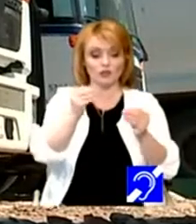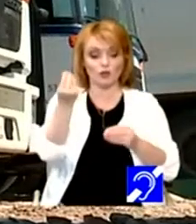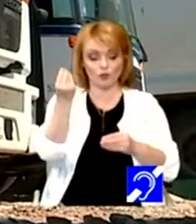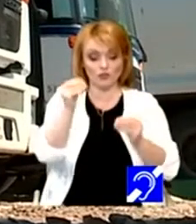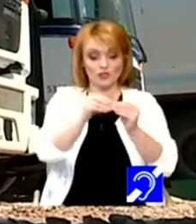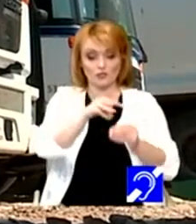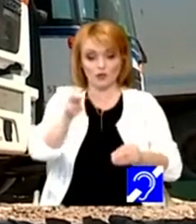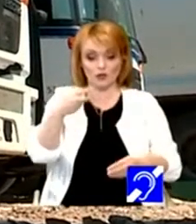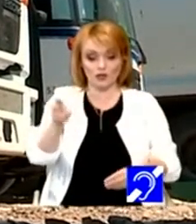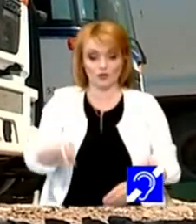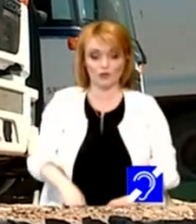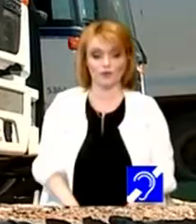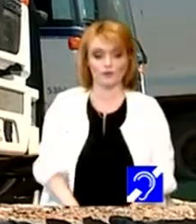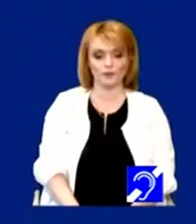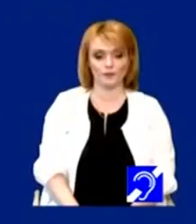2 ani.